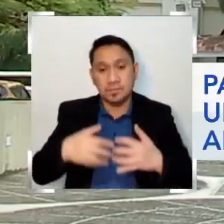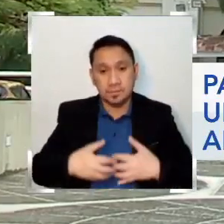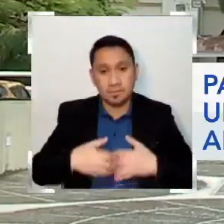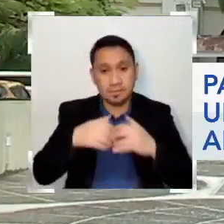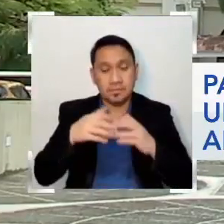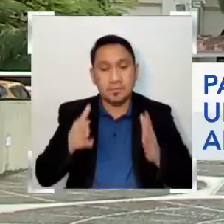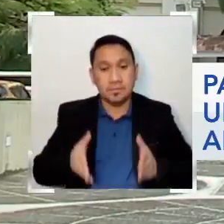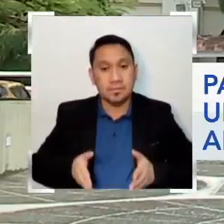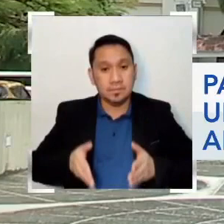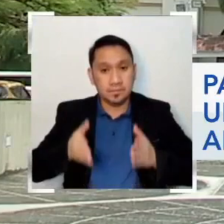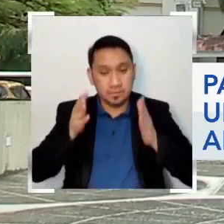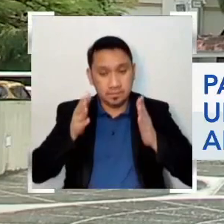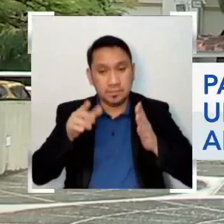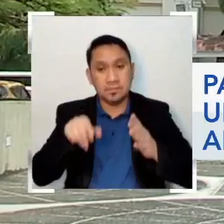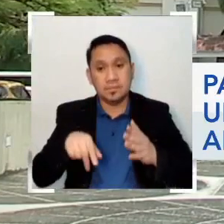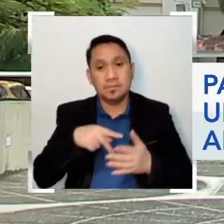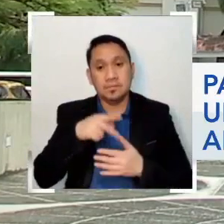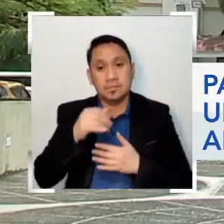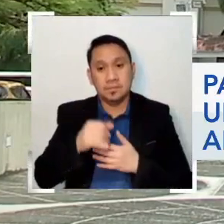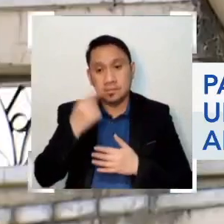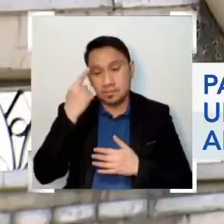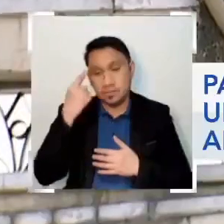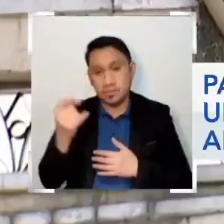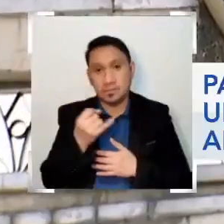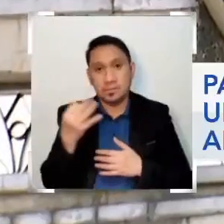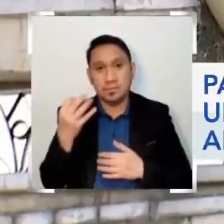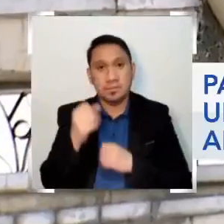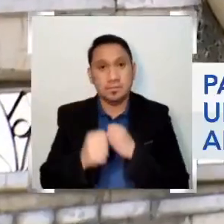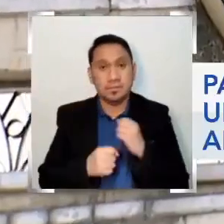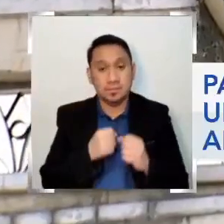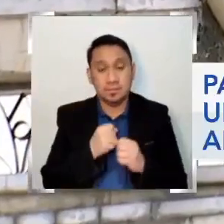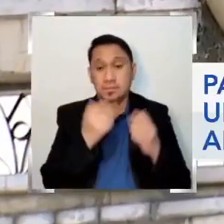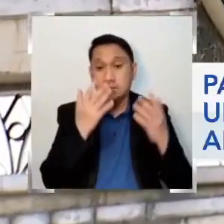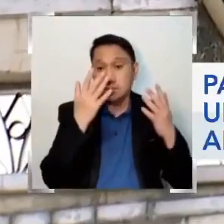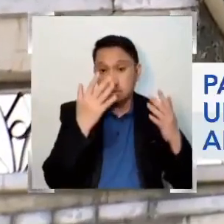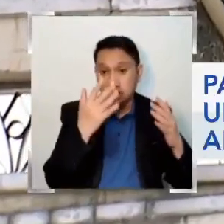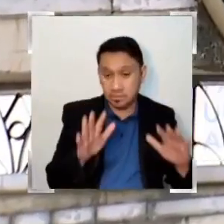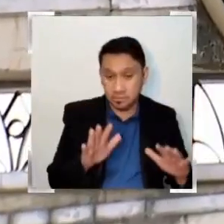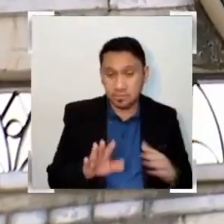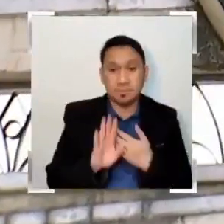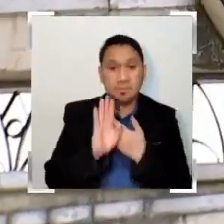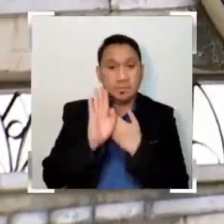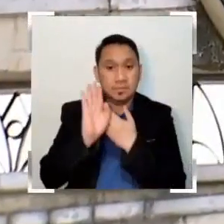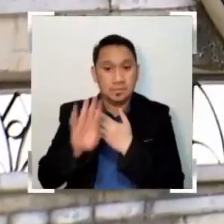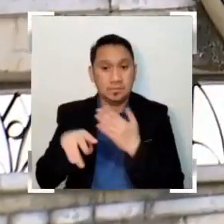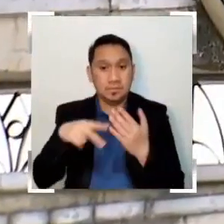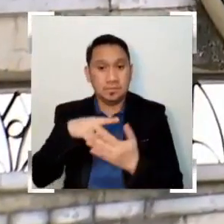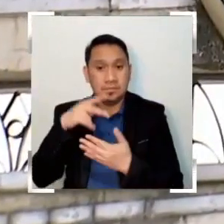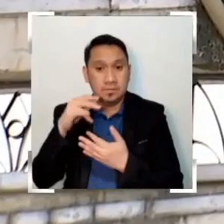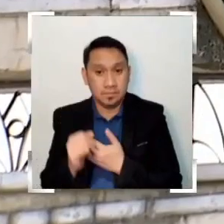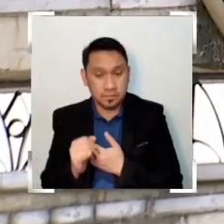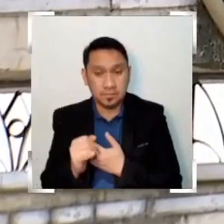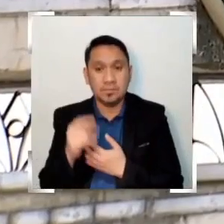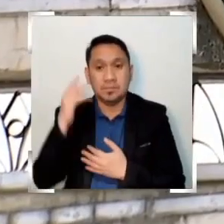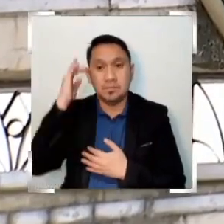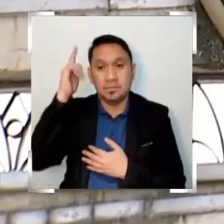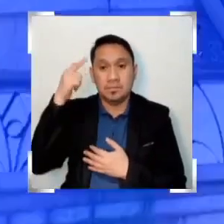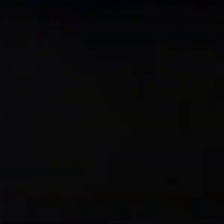sa proyekto sa loob ng ilang taon. Pagkatapos po nito, ibabalik ang proyekto sa gobyerno.